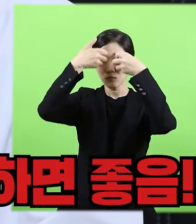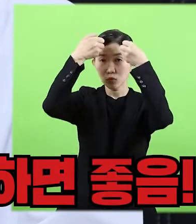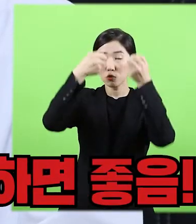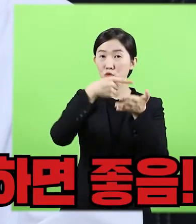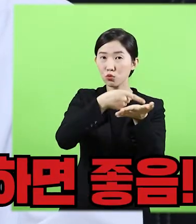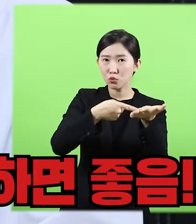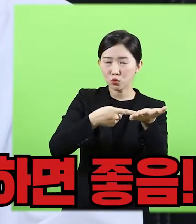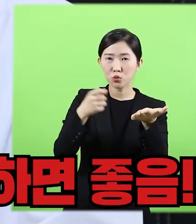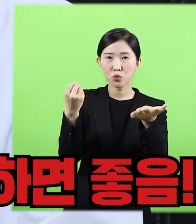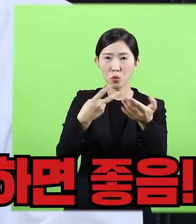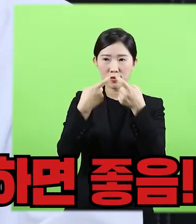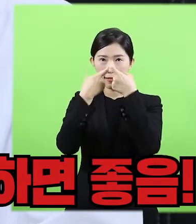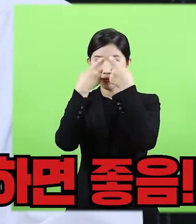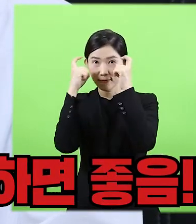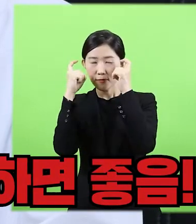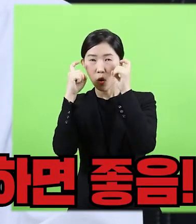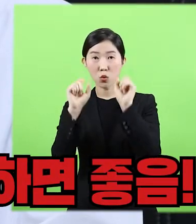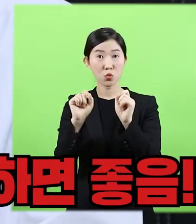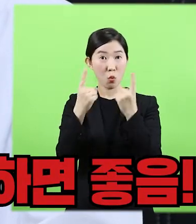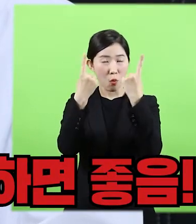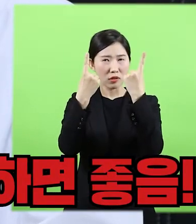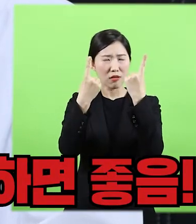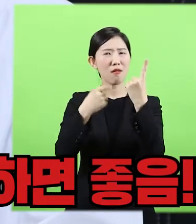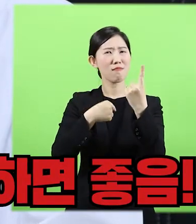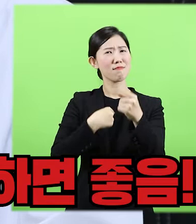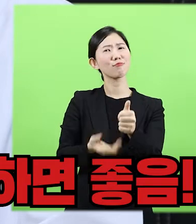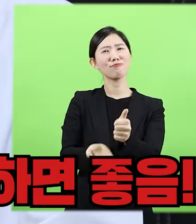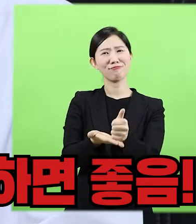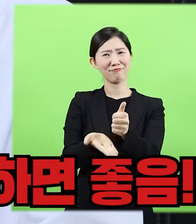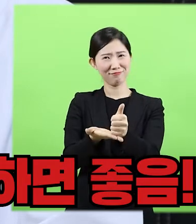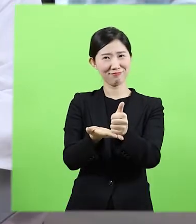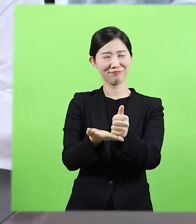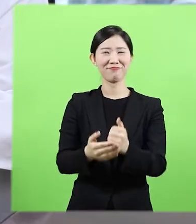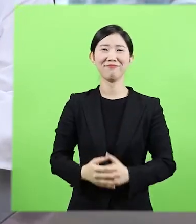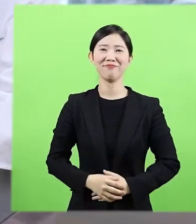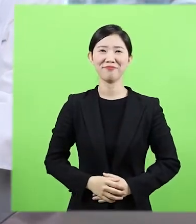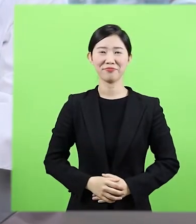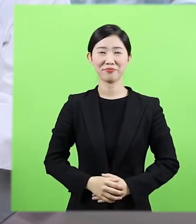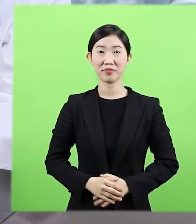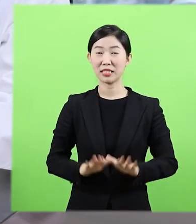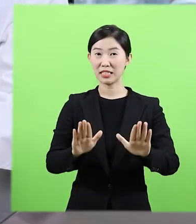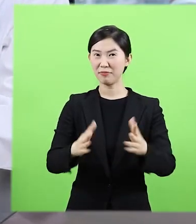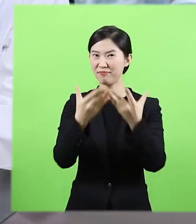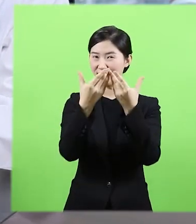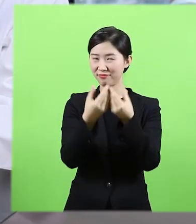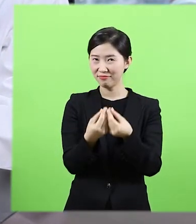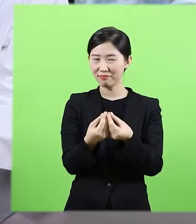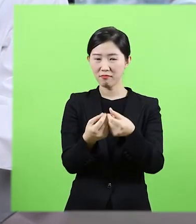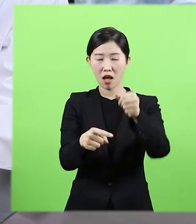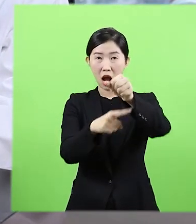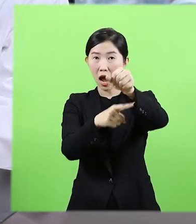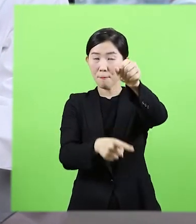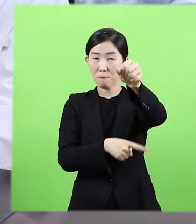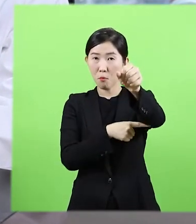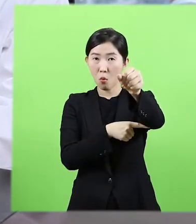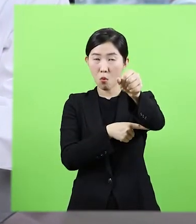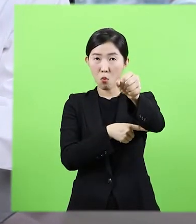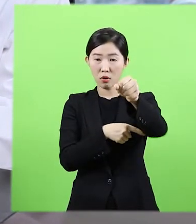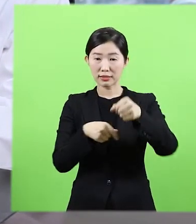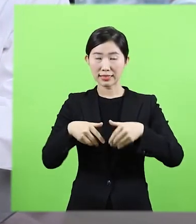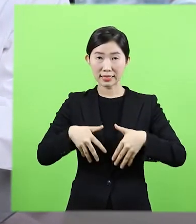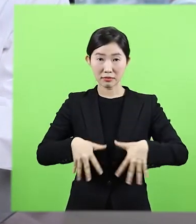상안검거상술과 쌍꺼풀 수술은 동시에 할 수 있으며 오히려 권장합니다. 여기를 보시면 한복 치마가